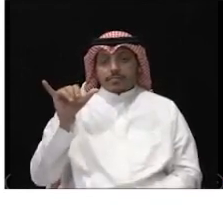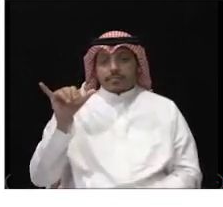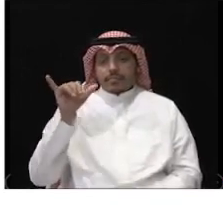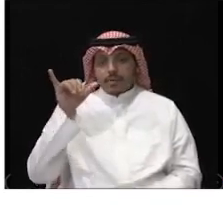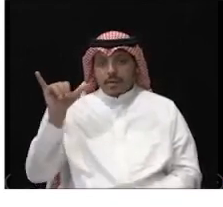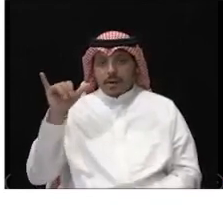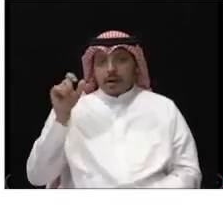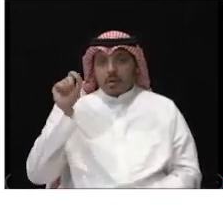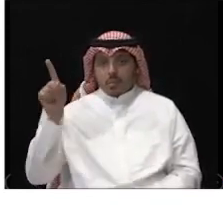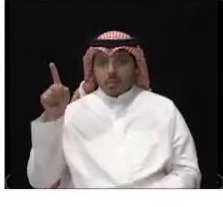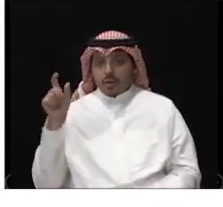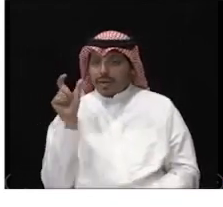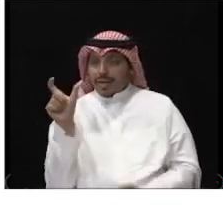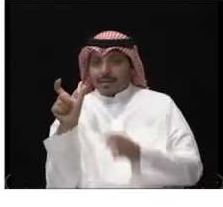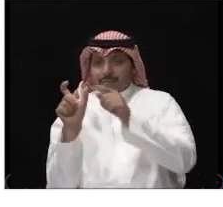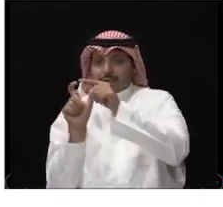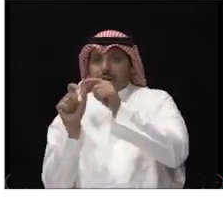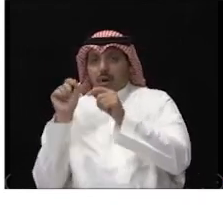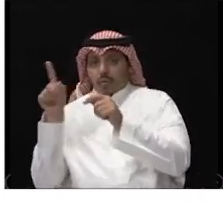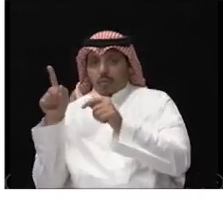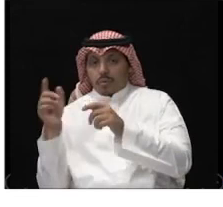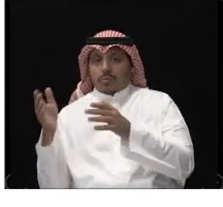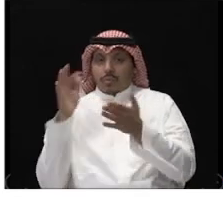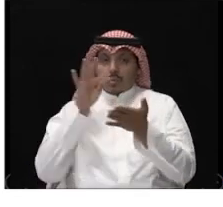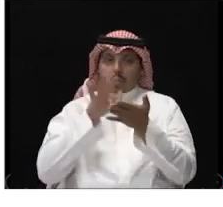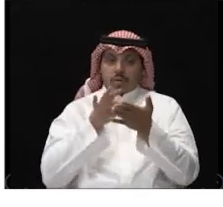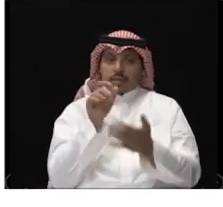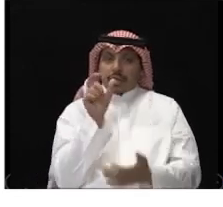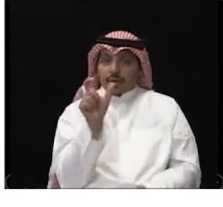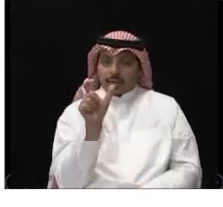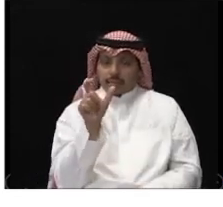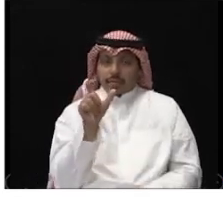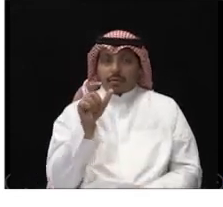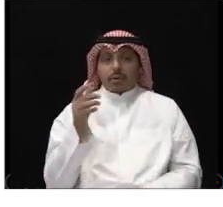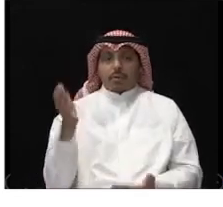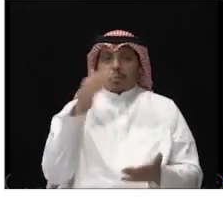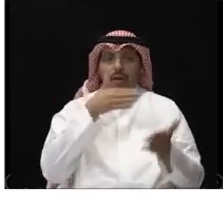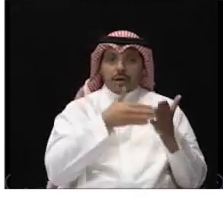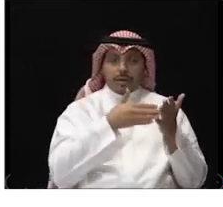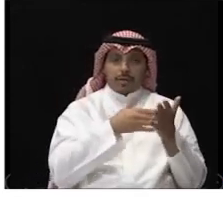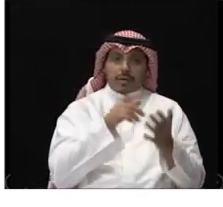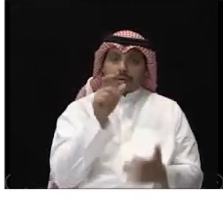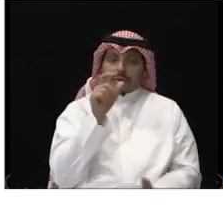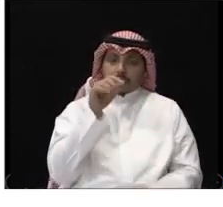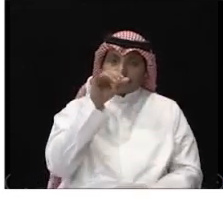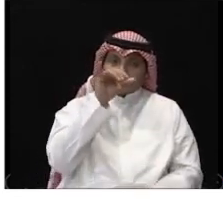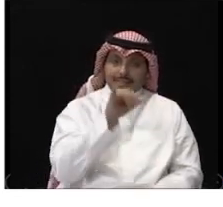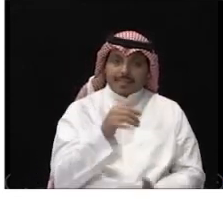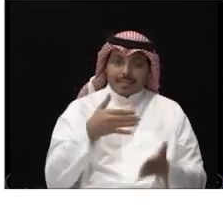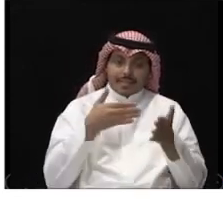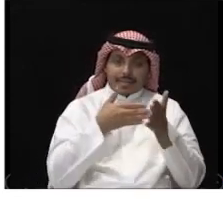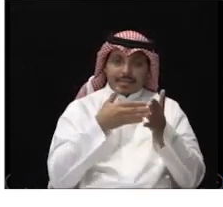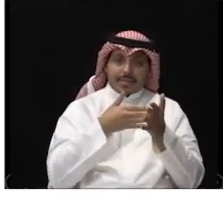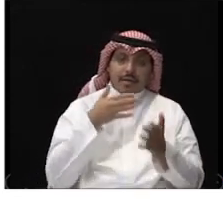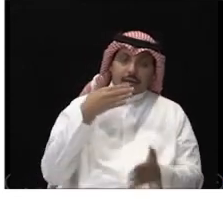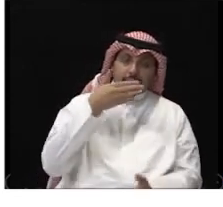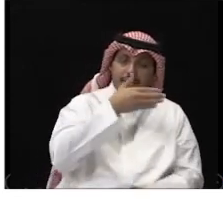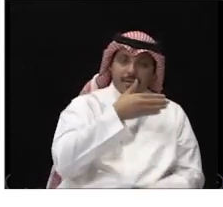الكلمة وفي آخر الكلمة وأيضا في أولها، لاحظ كيف يكتب حرف الياء، ولاحظ متى ينزل